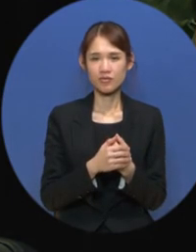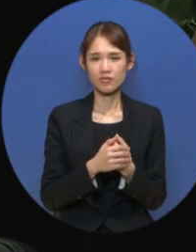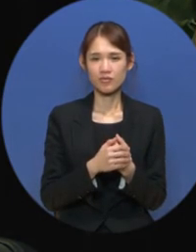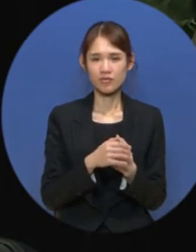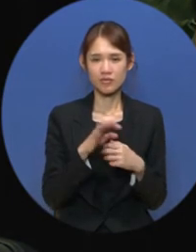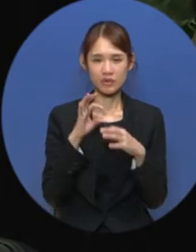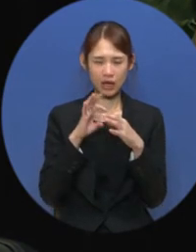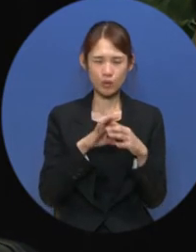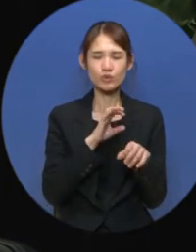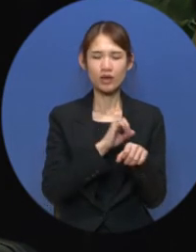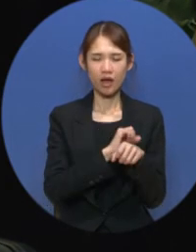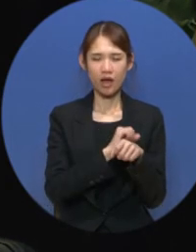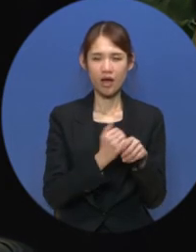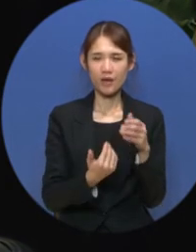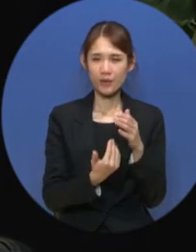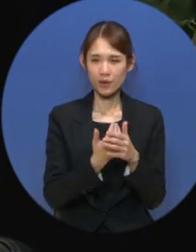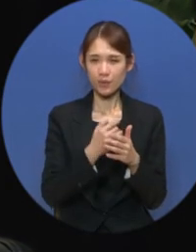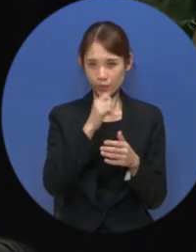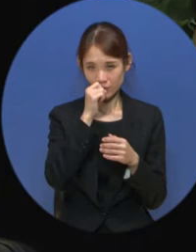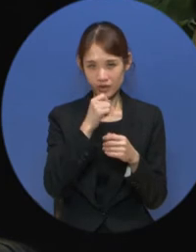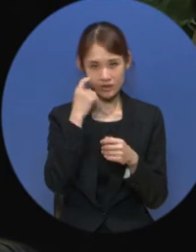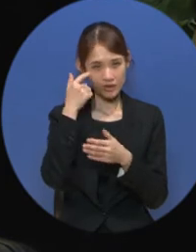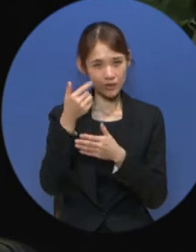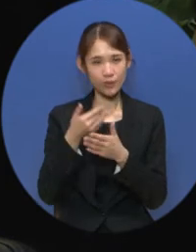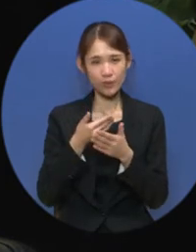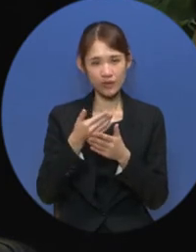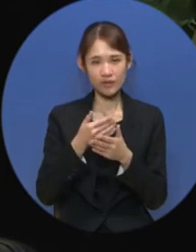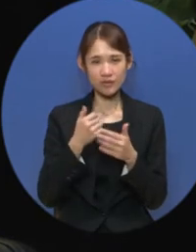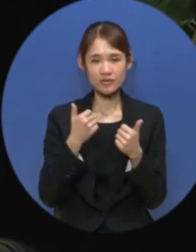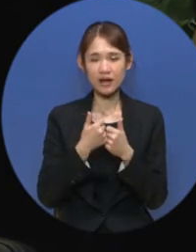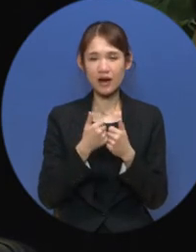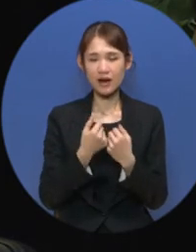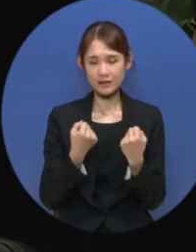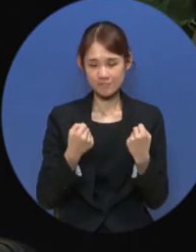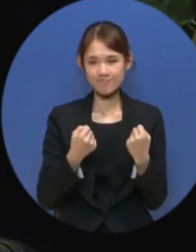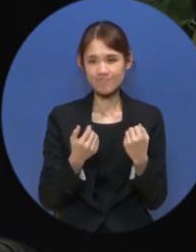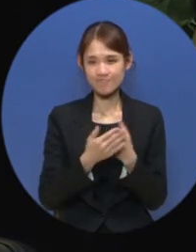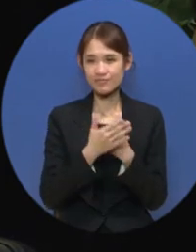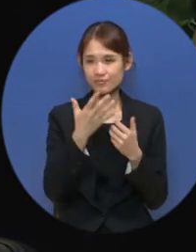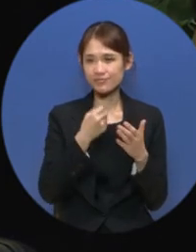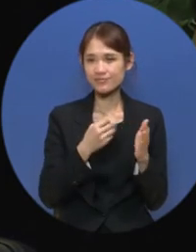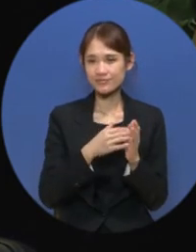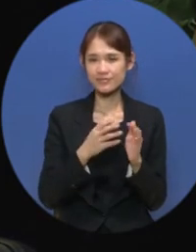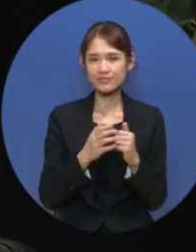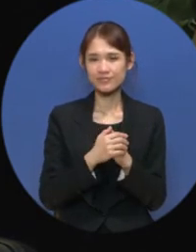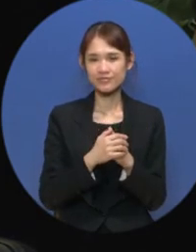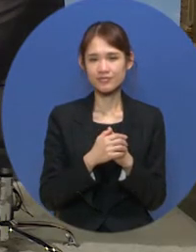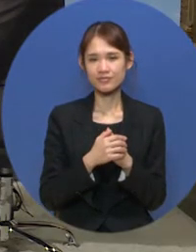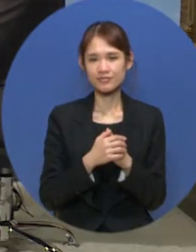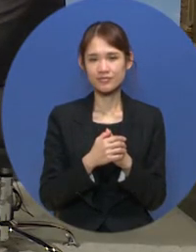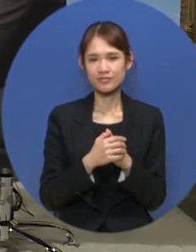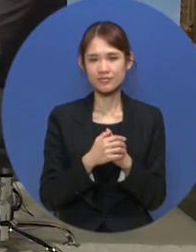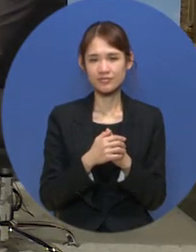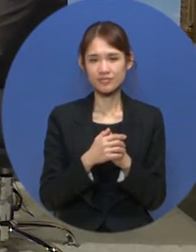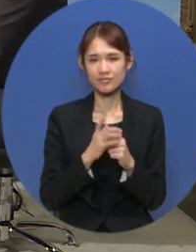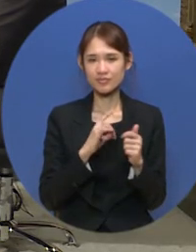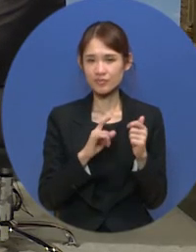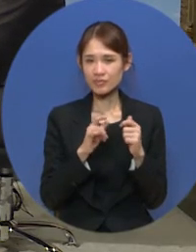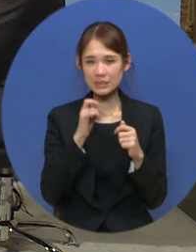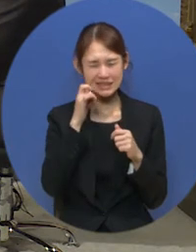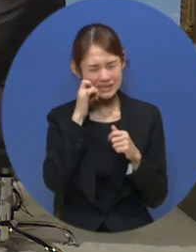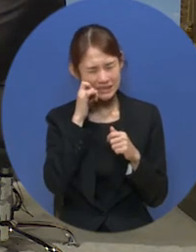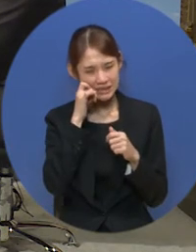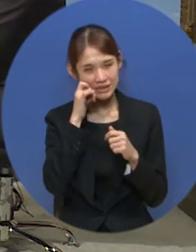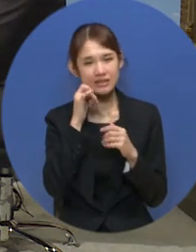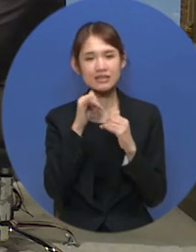좀 계속 좀 잘했으면 좋겠다라는 피드백을 주실 때마다 네. 저희가 좀 상당히 힘을 얻고 있습니다. 네. 조금 덧붙이자면 인기 네.